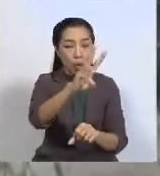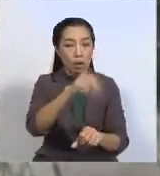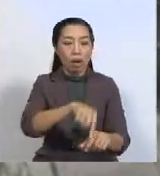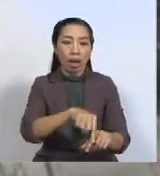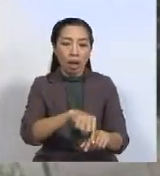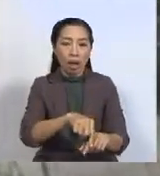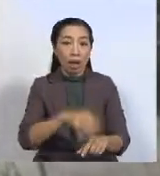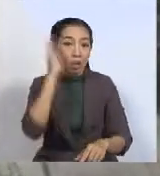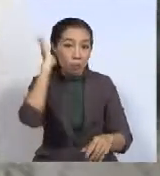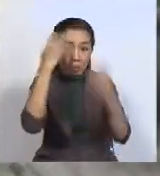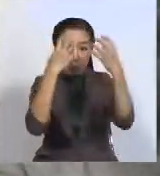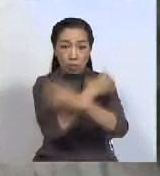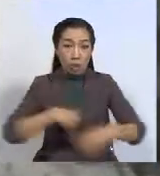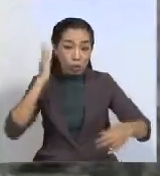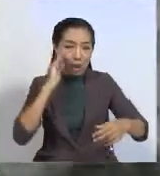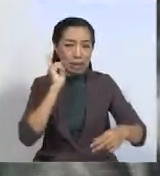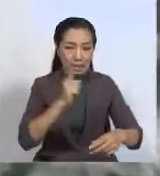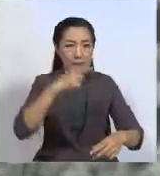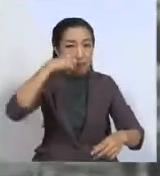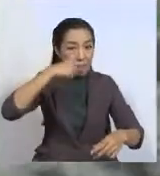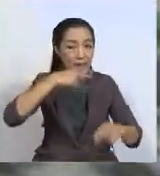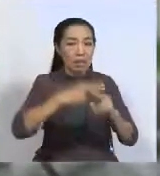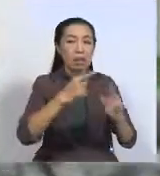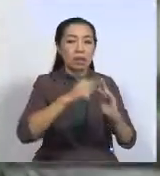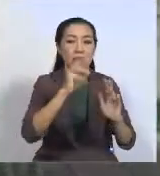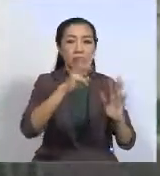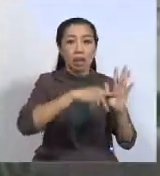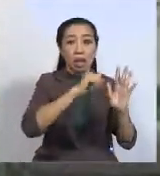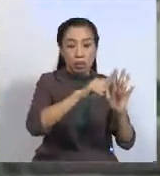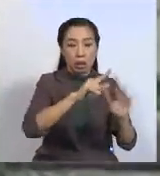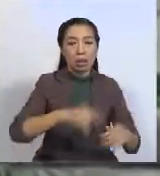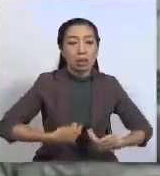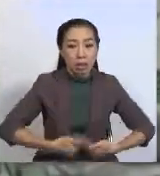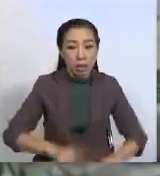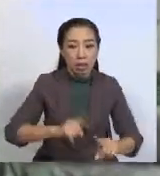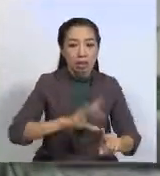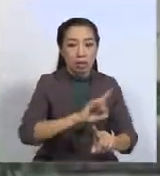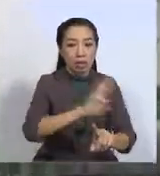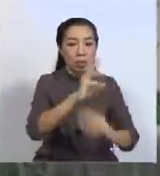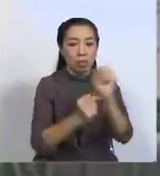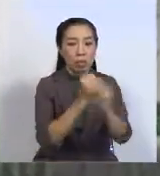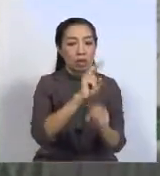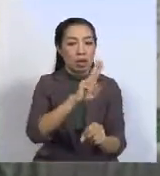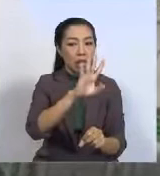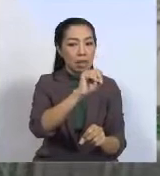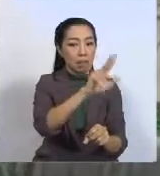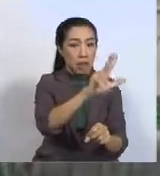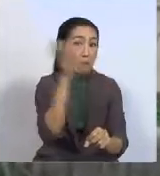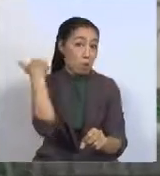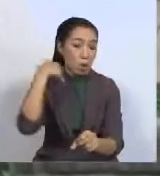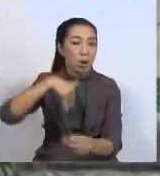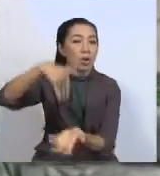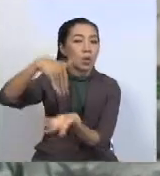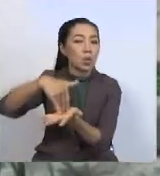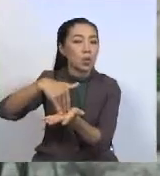ทยว่าเทวันนะคะแล้วก็มีชื่อล้านนาว่าขำอ้ายเกิดเมื่อ6สิงหาคม2543ที่ศูนย์วิจัยและอนุ